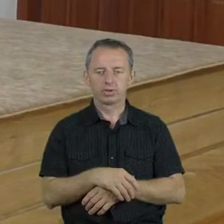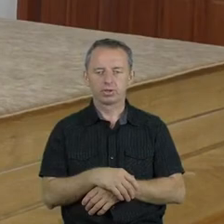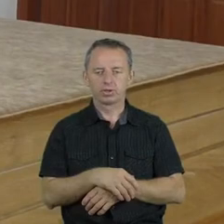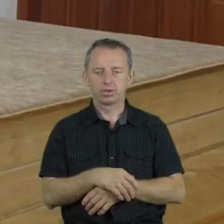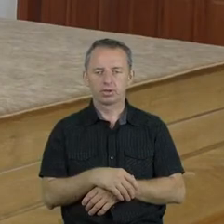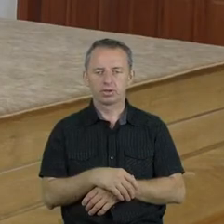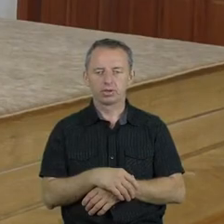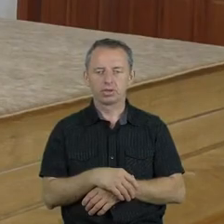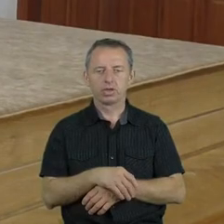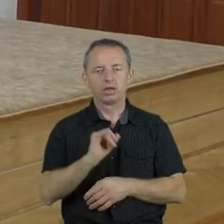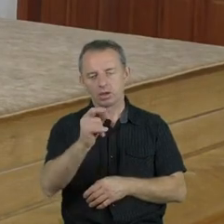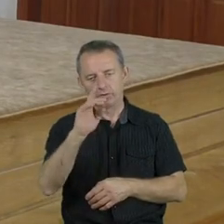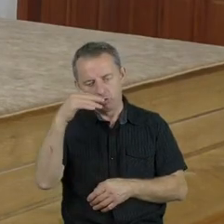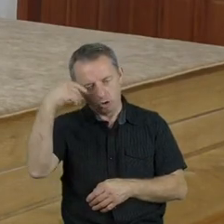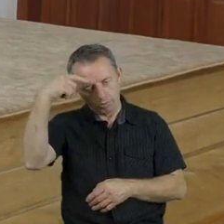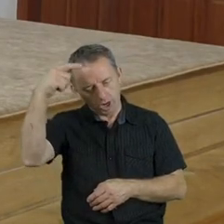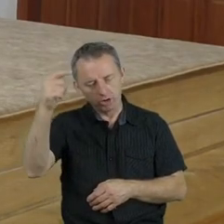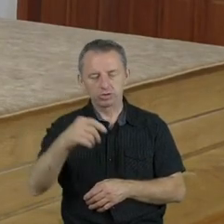Poza wyobraźnią